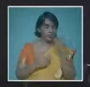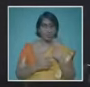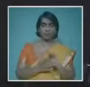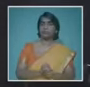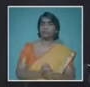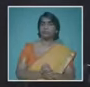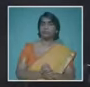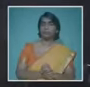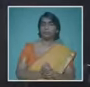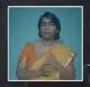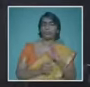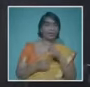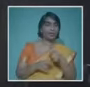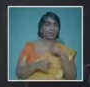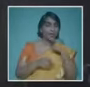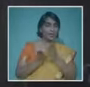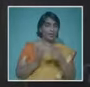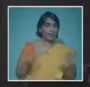ලැබෙනවා. බටහිර පර්යන්තය